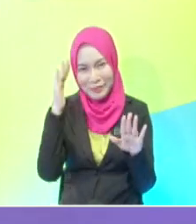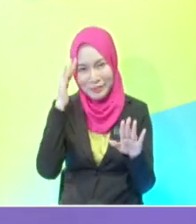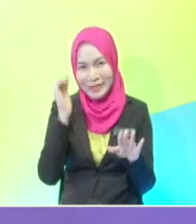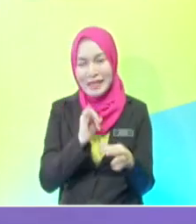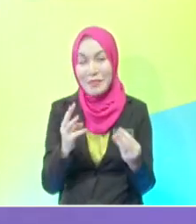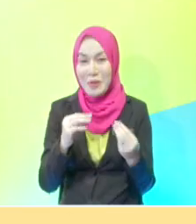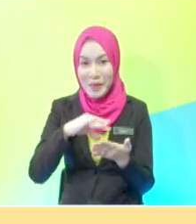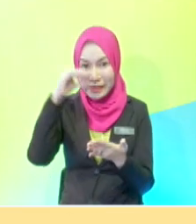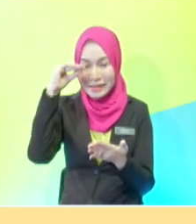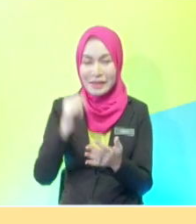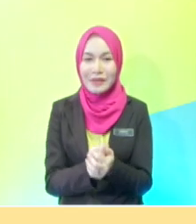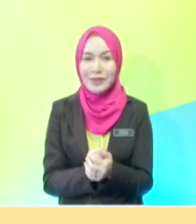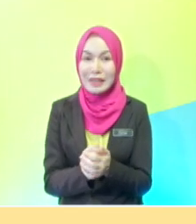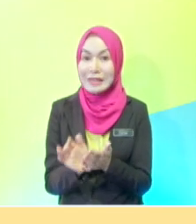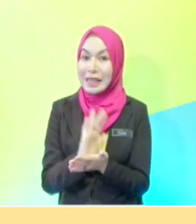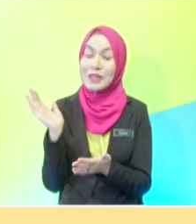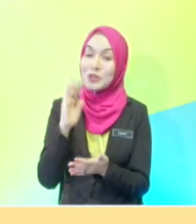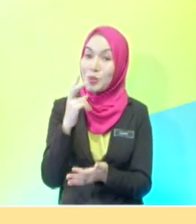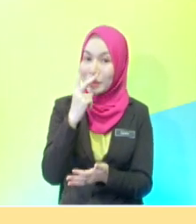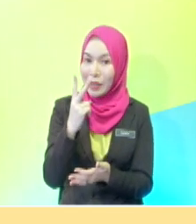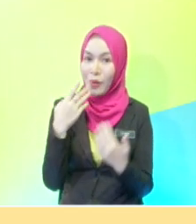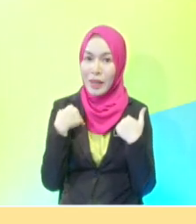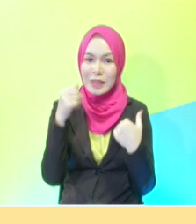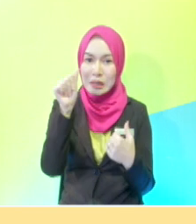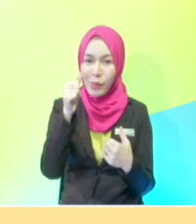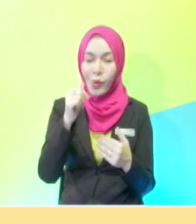berdasarkan activity bioteknologi